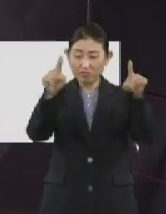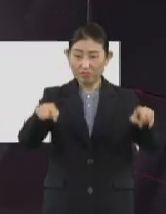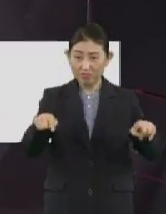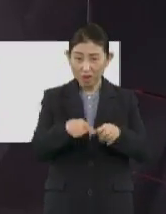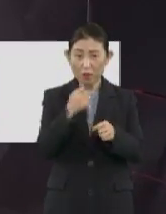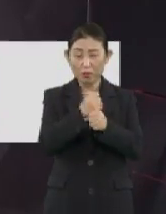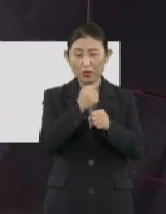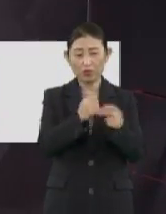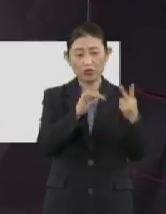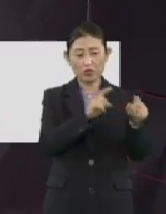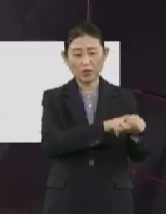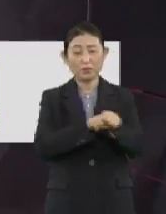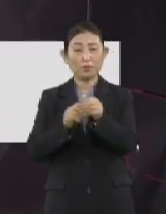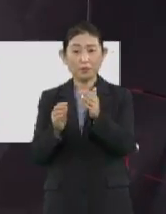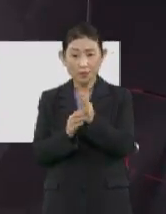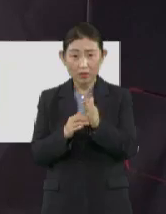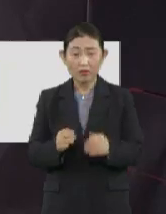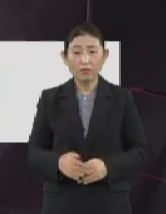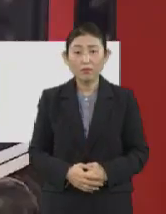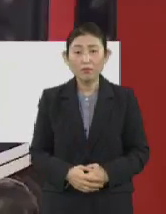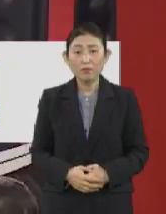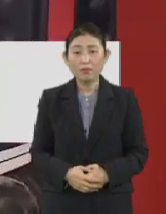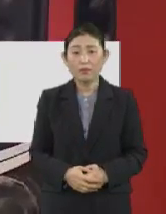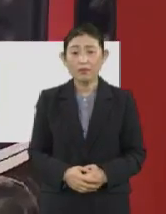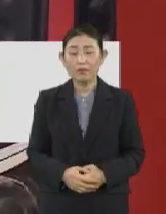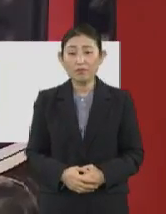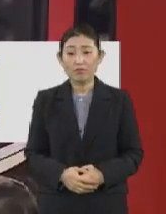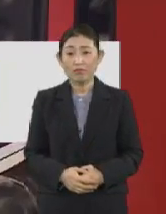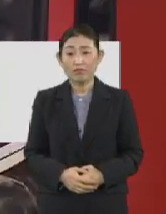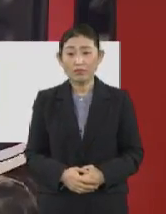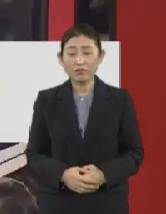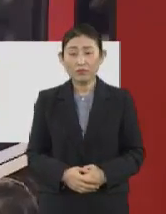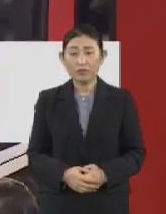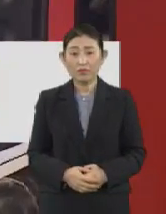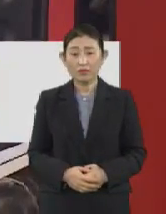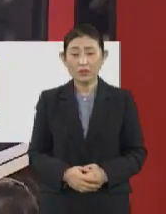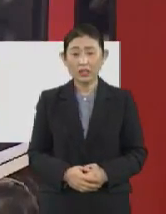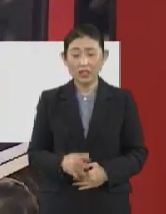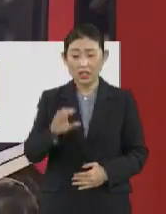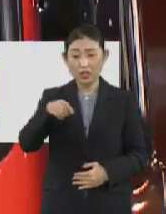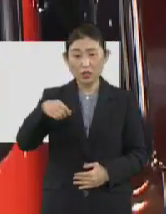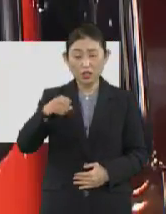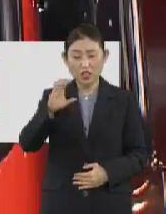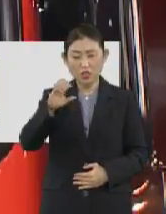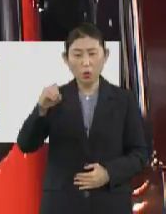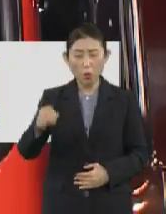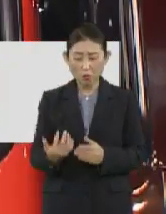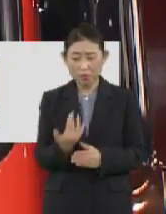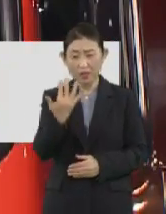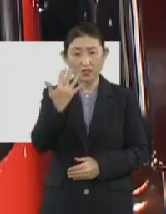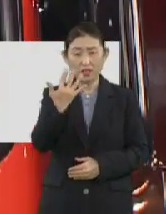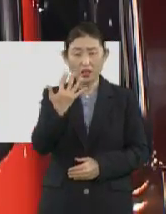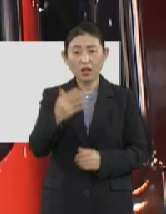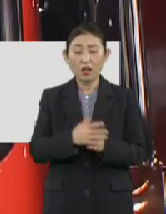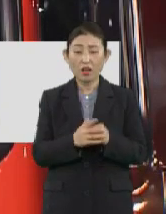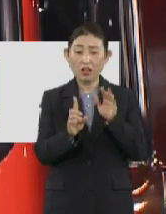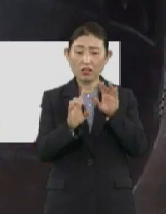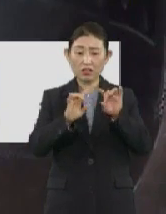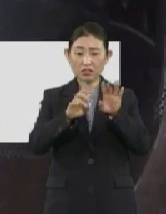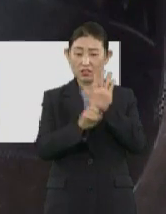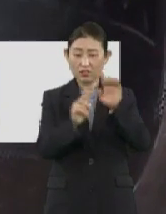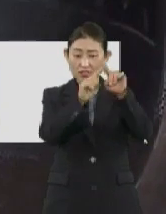입건했습니다 충남경찰청 강력범죄 솟아 되는 일산화 탄소 배출 요인 등으로 지목된 발광다이오드